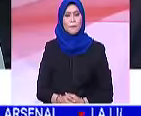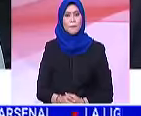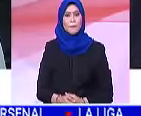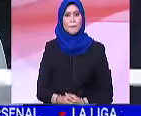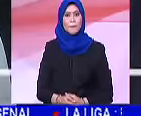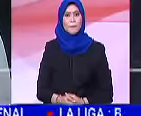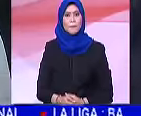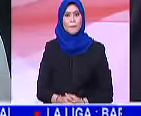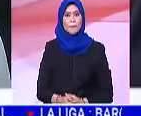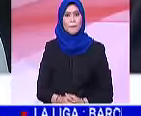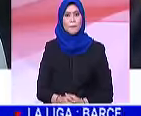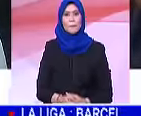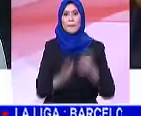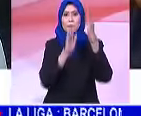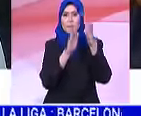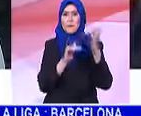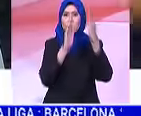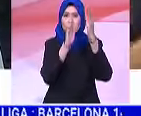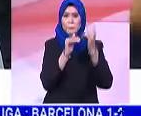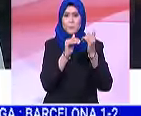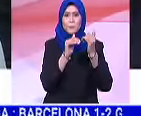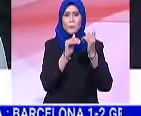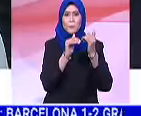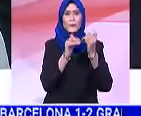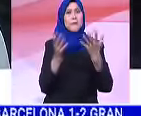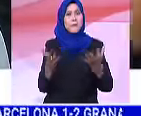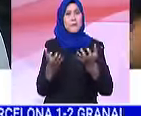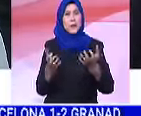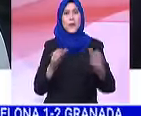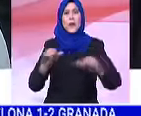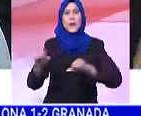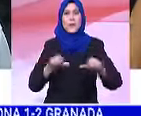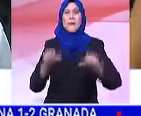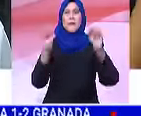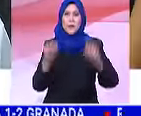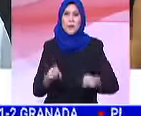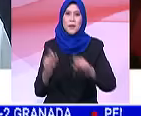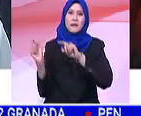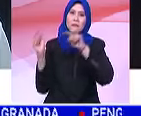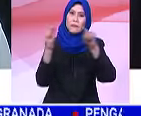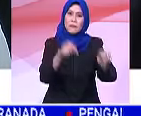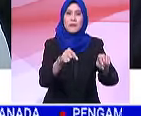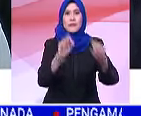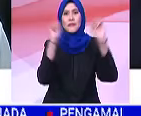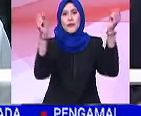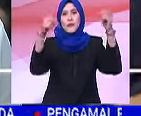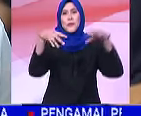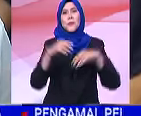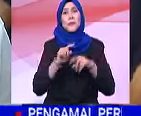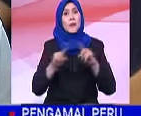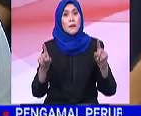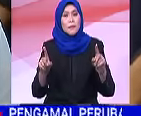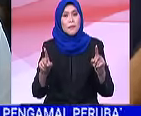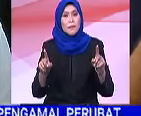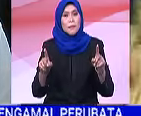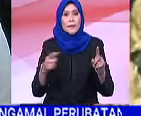Harapan kalau boleh saya nak aktiviti itu dibolehkanlah. Jadi tapi kita sebagai ni